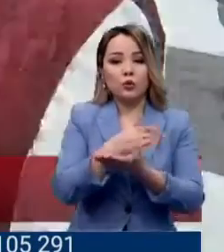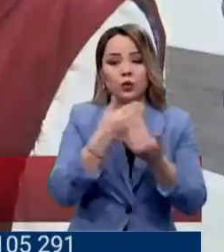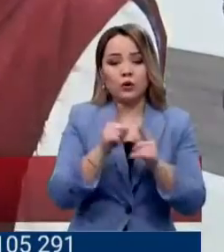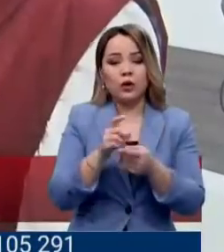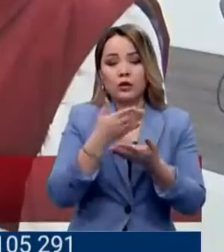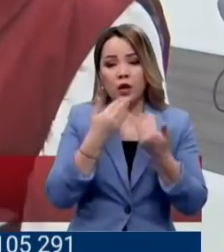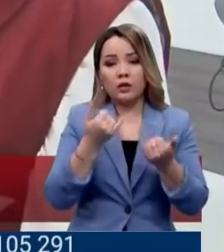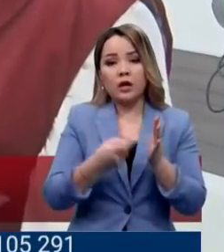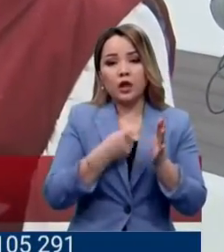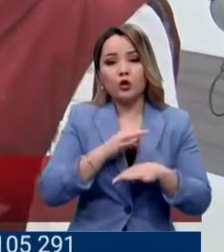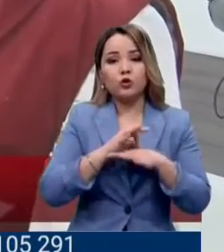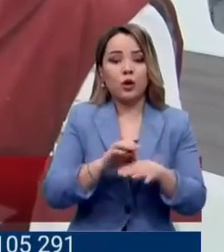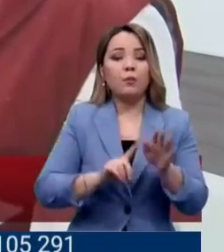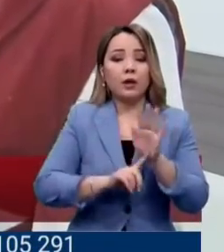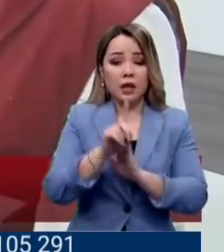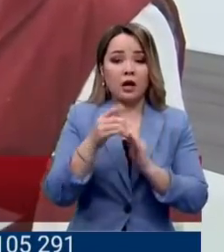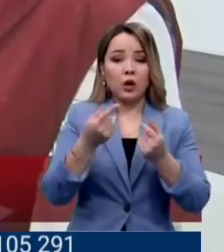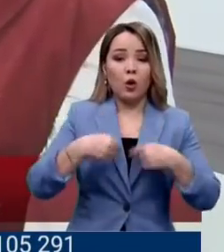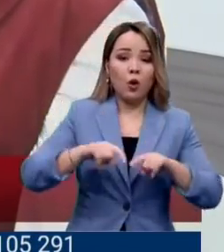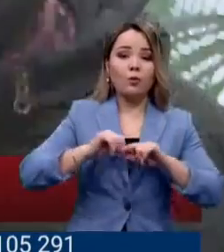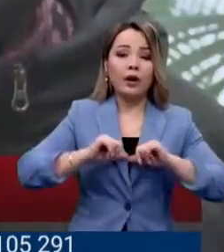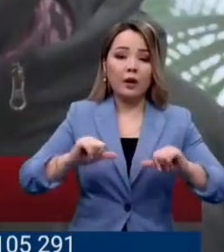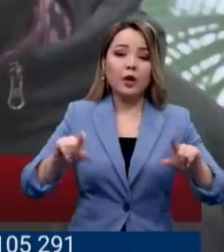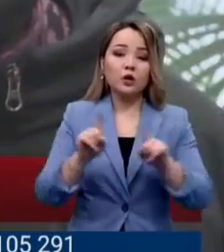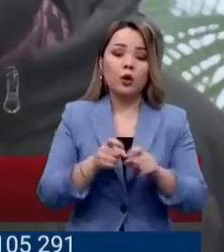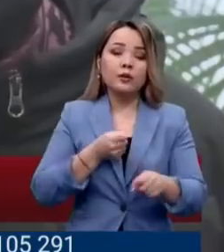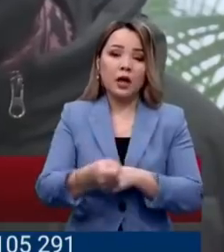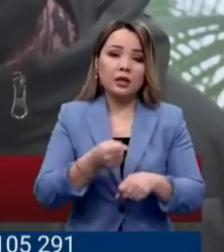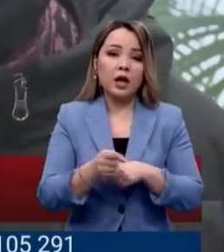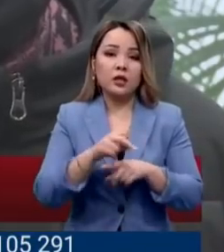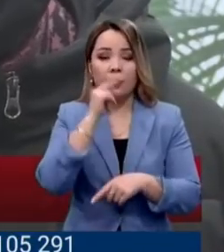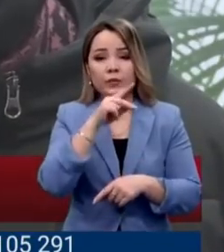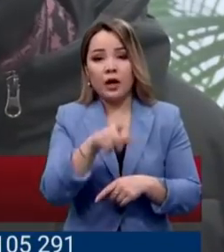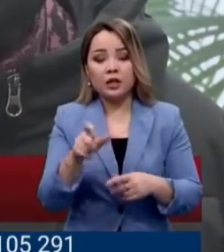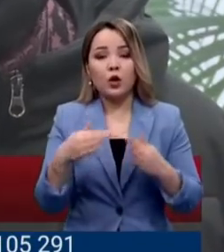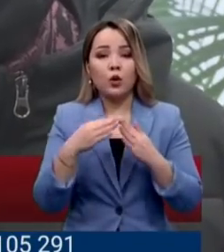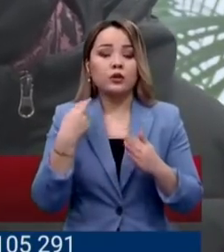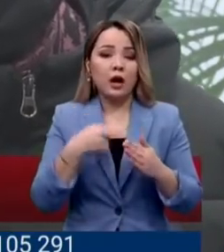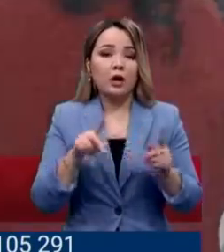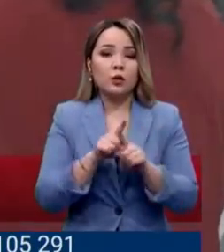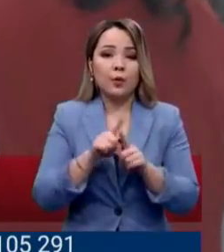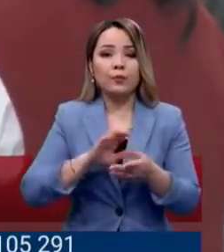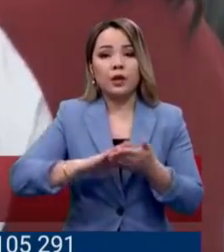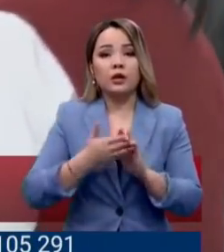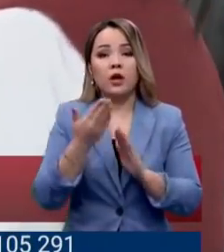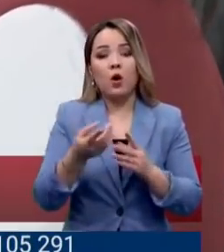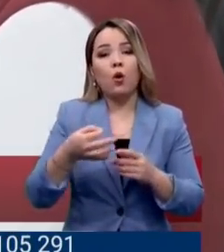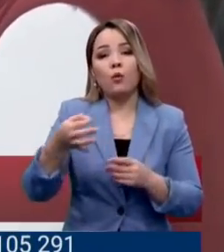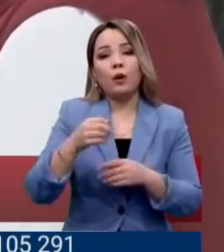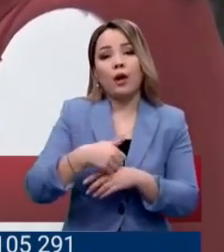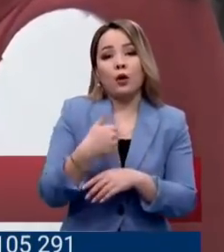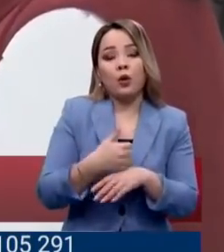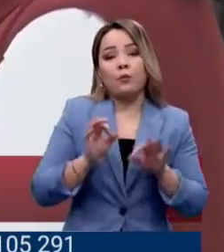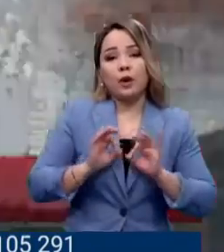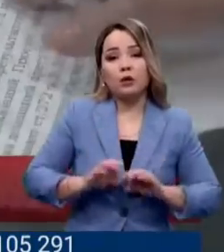шығармады. Әзірге тергеу басталған, ал қоғамдық комиссия сол жерде соққыға жығылған күдіктілерді үйғамаққа жіберу бойынша облыстық